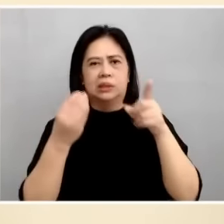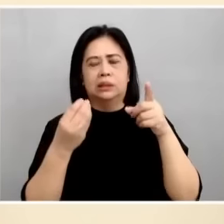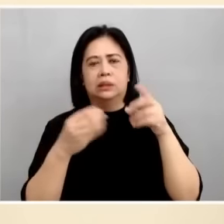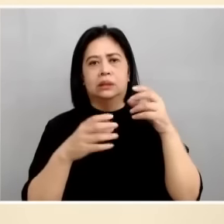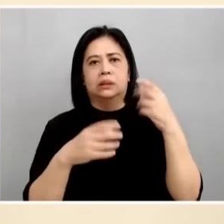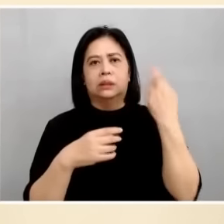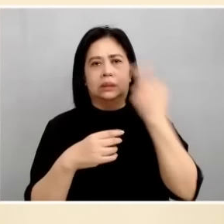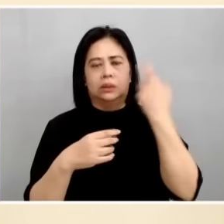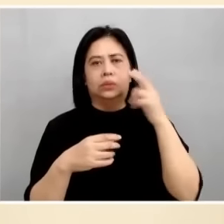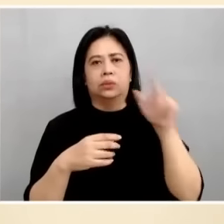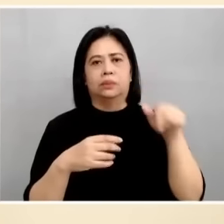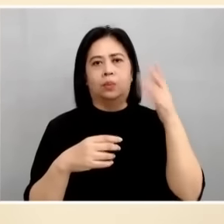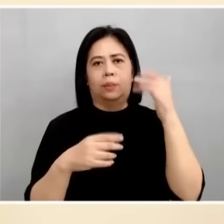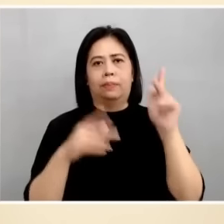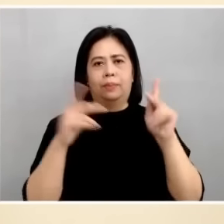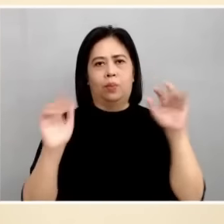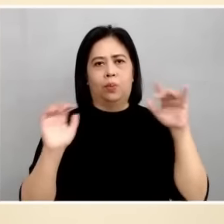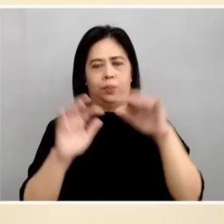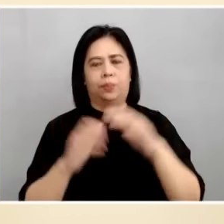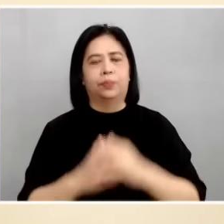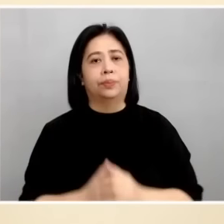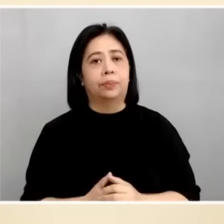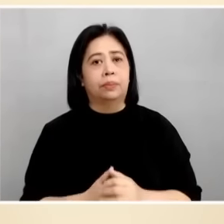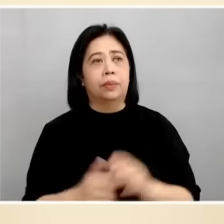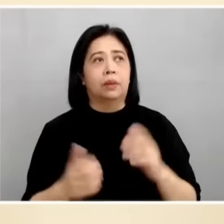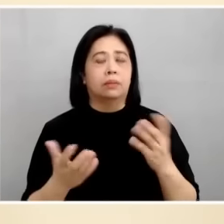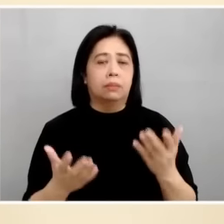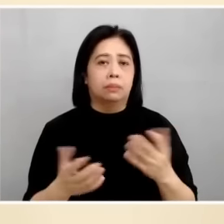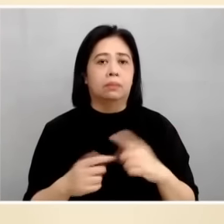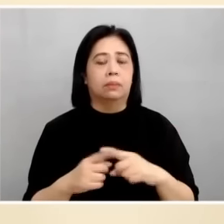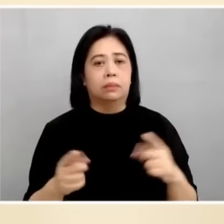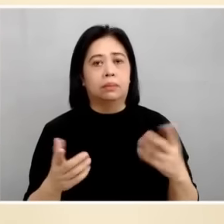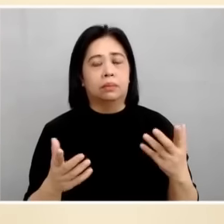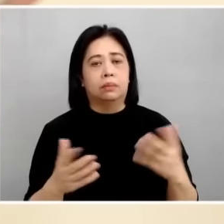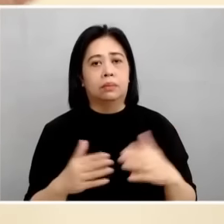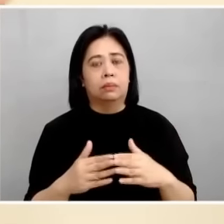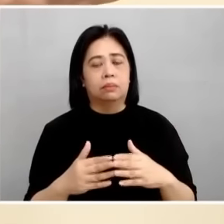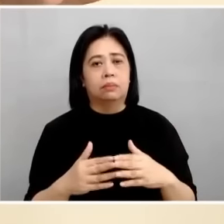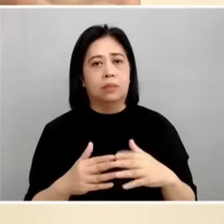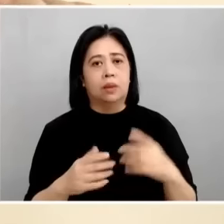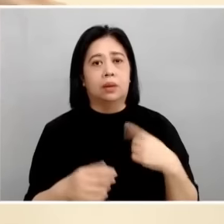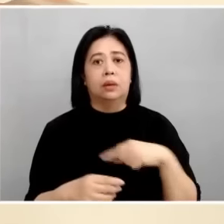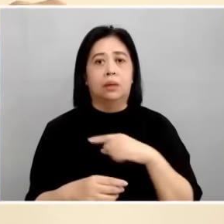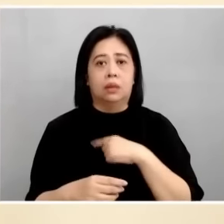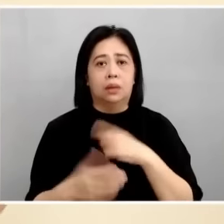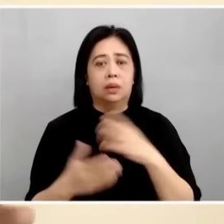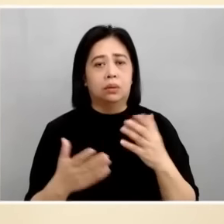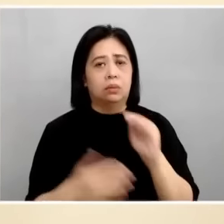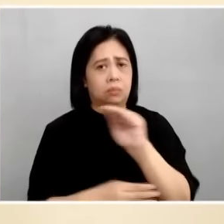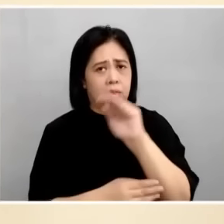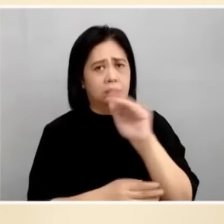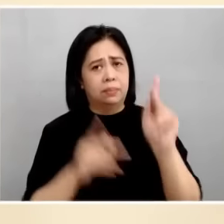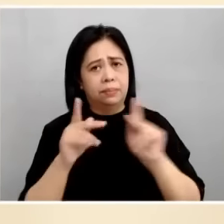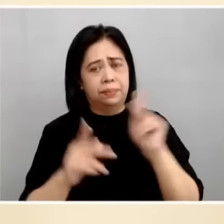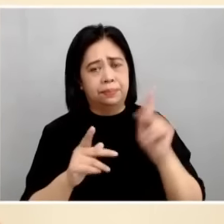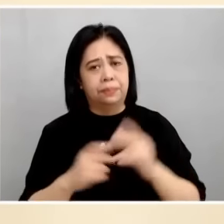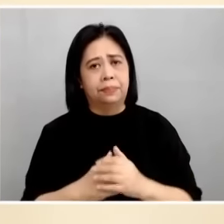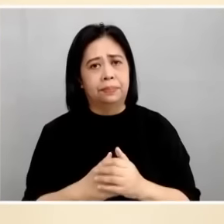our people. But then again, no, tayo ang panawagan natin sa taong bayan